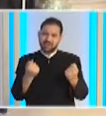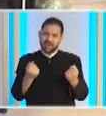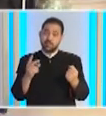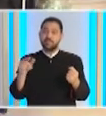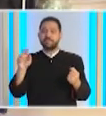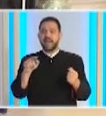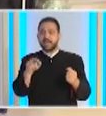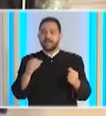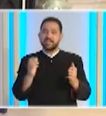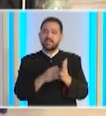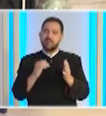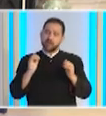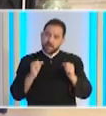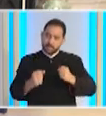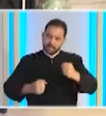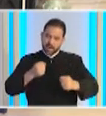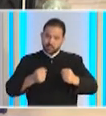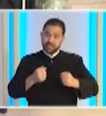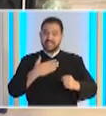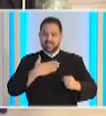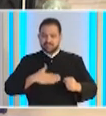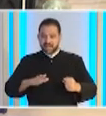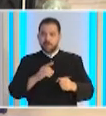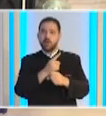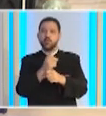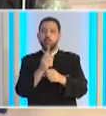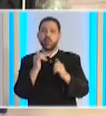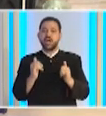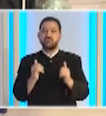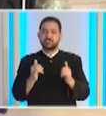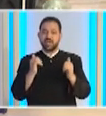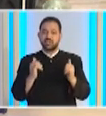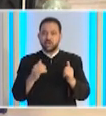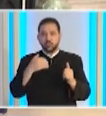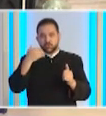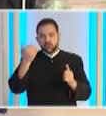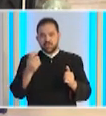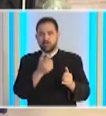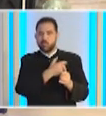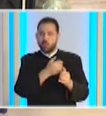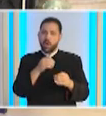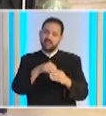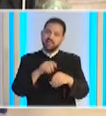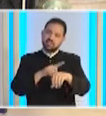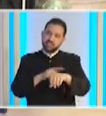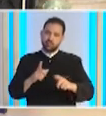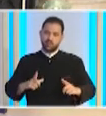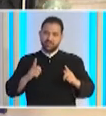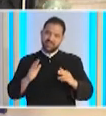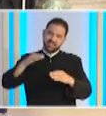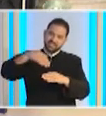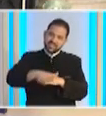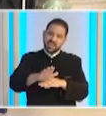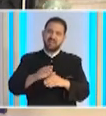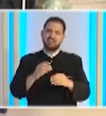trebuie parcurs și trebuie cel puțin să ne dorim lucrul acesta și atunci când poate pe parcursul vieții